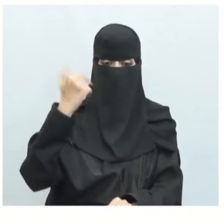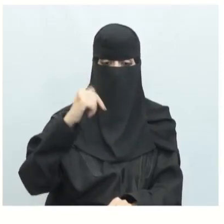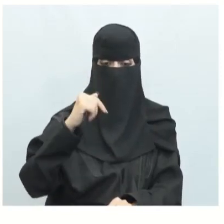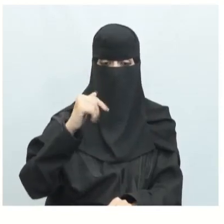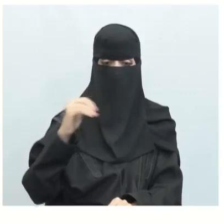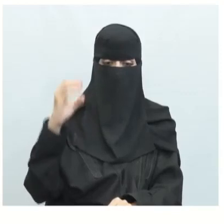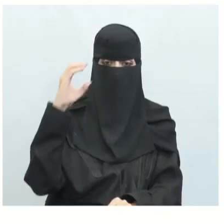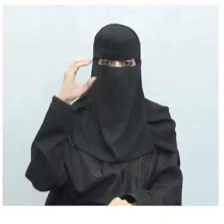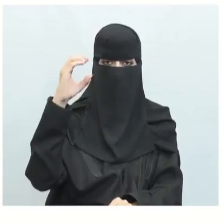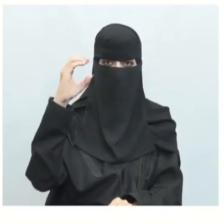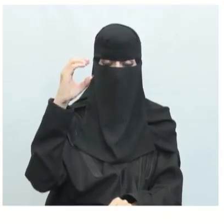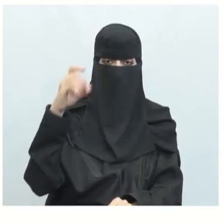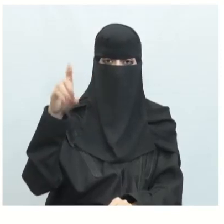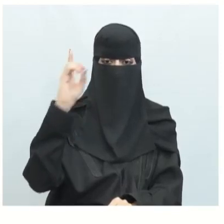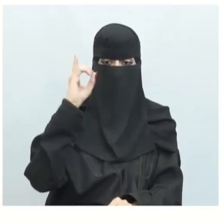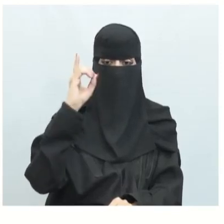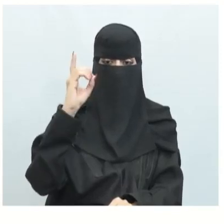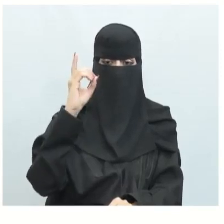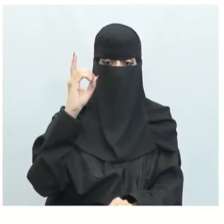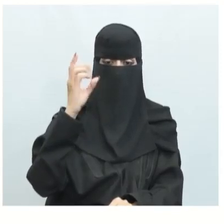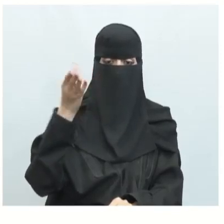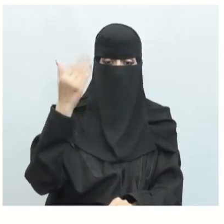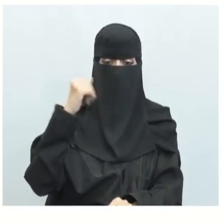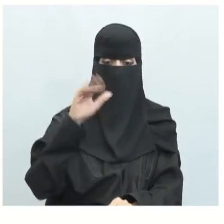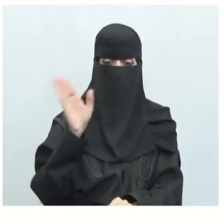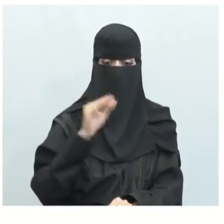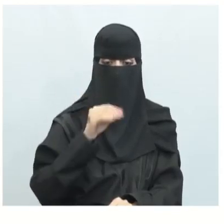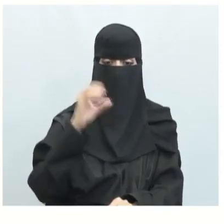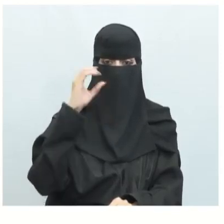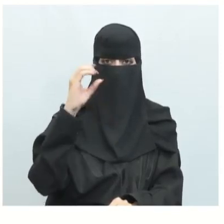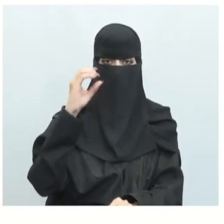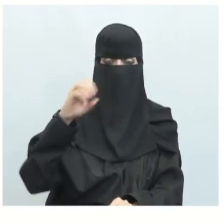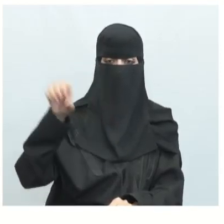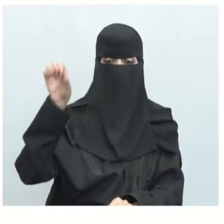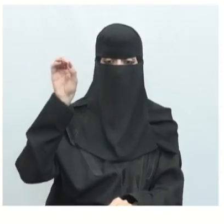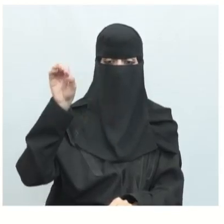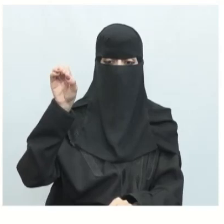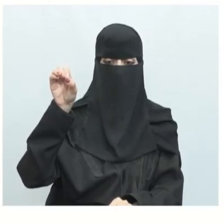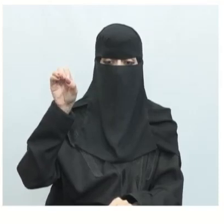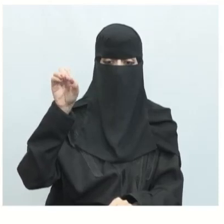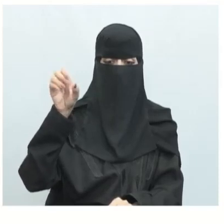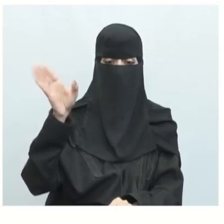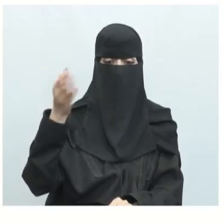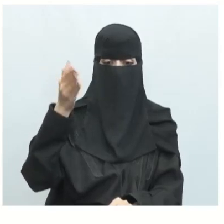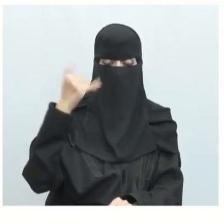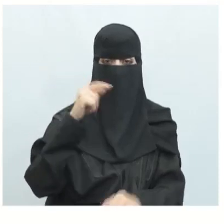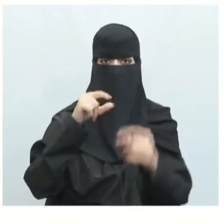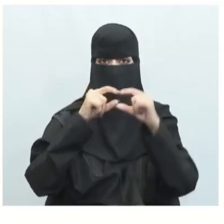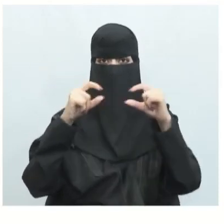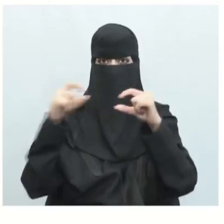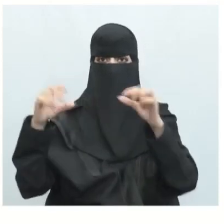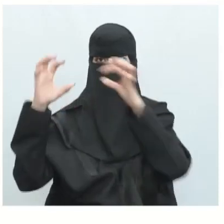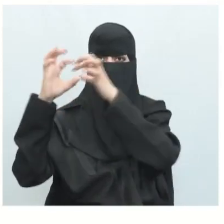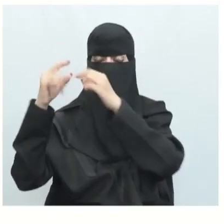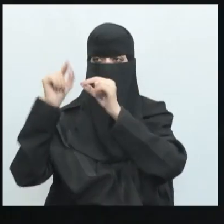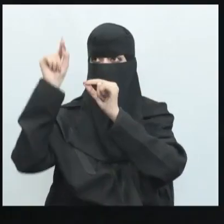السي دي الرابطه اللي بعده ثم الس الرابط اللي بعده هنا